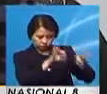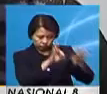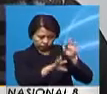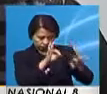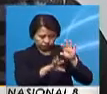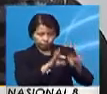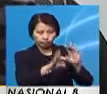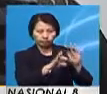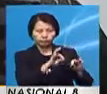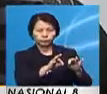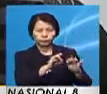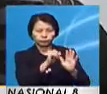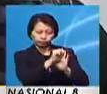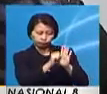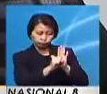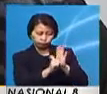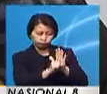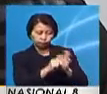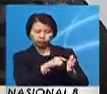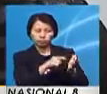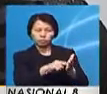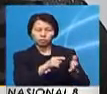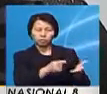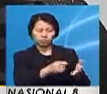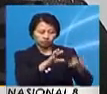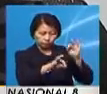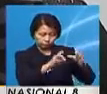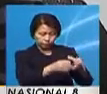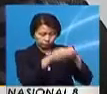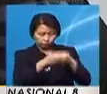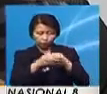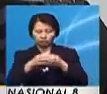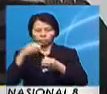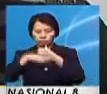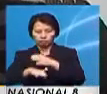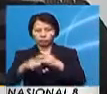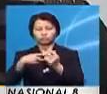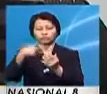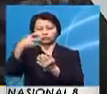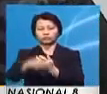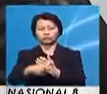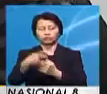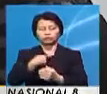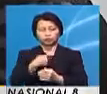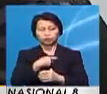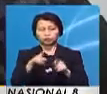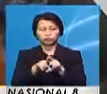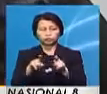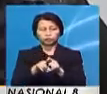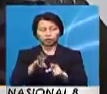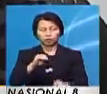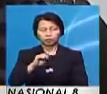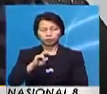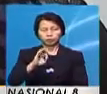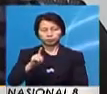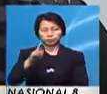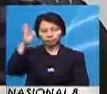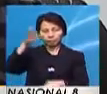melalui criterium tour ini akan diserap masuk dalam program kita. Bila dia diserap masuk dalam program kita, macam NFDP lah, kita akan hantar